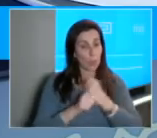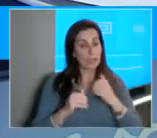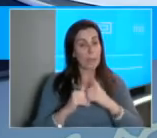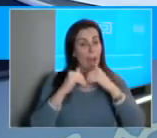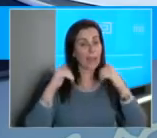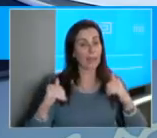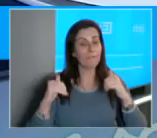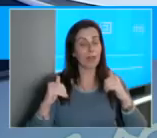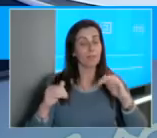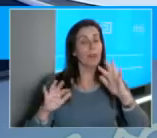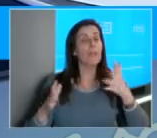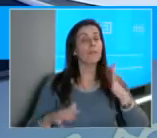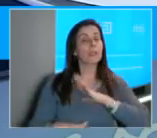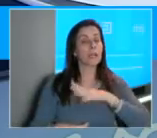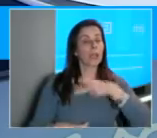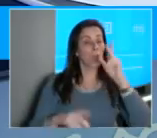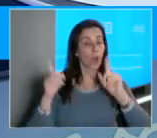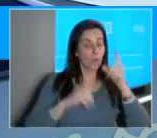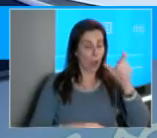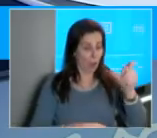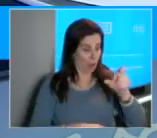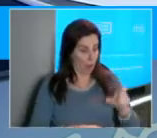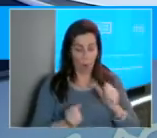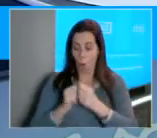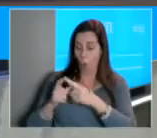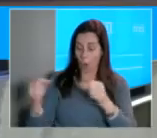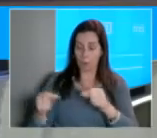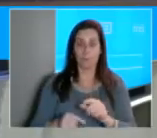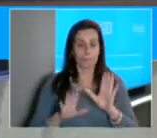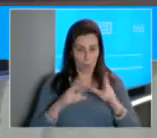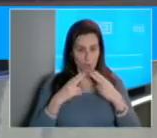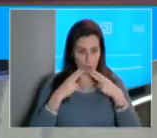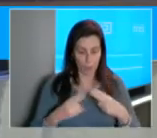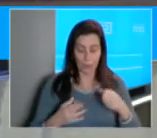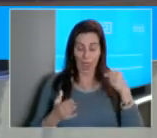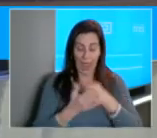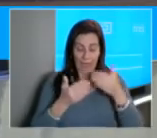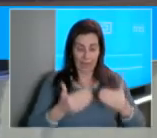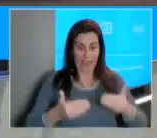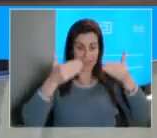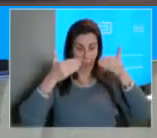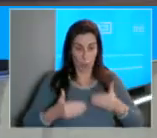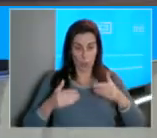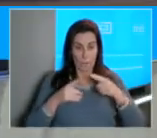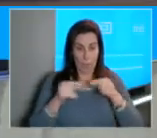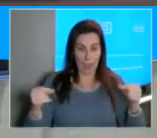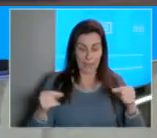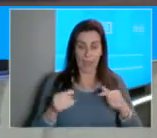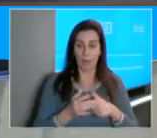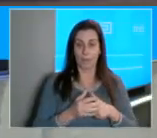איפה האיום יותר משמעותי לדעתך? עד ההינתקות מרצועת עזה, וכיוון שאנחנו